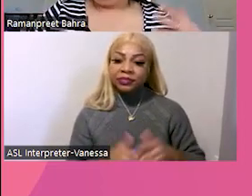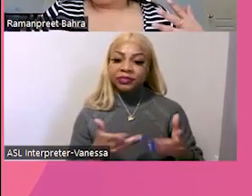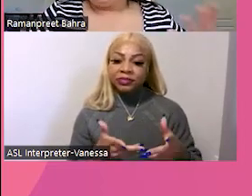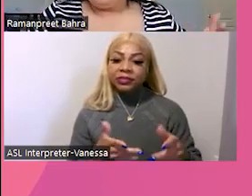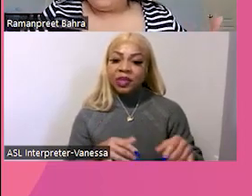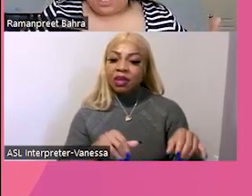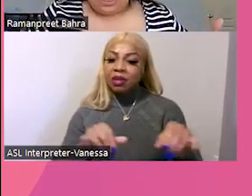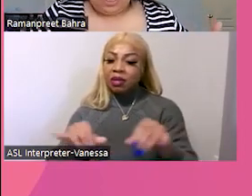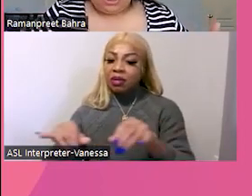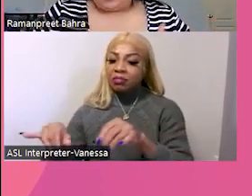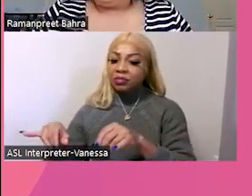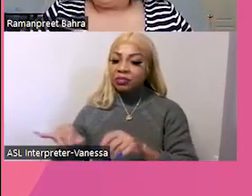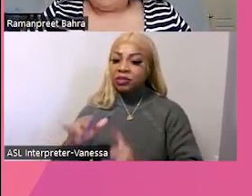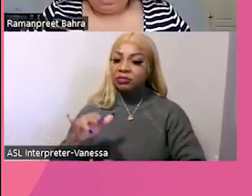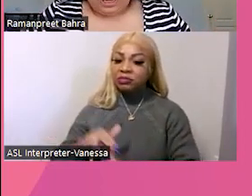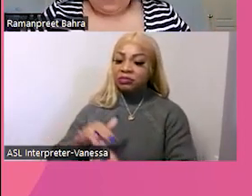exemple,